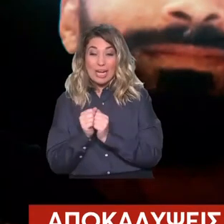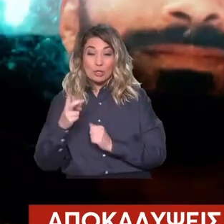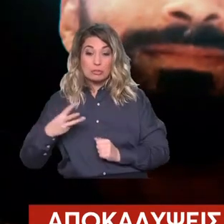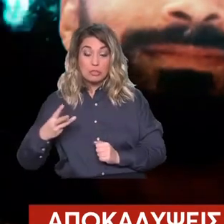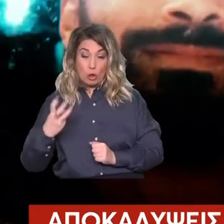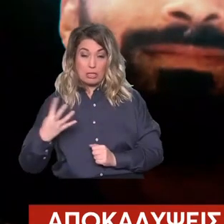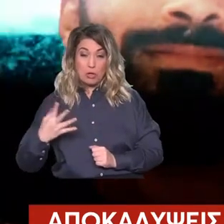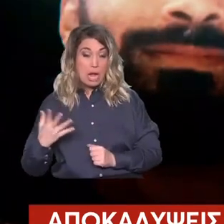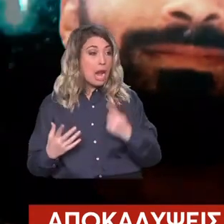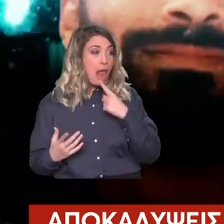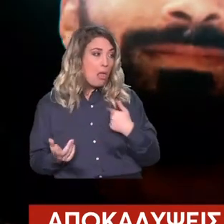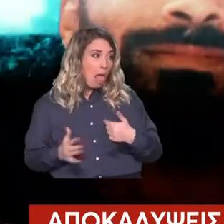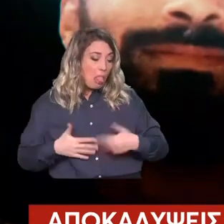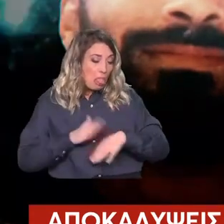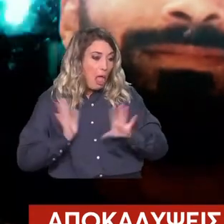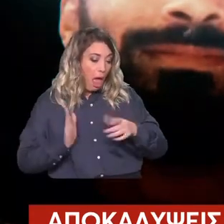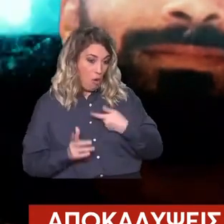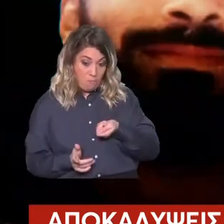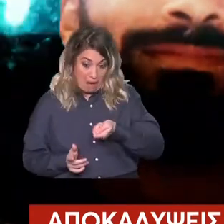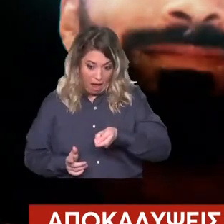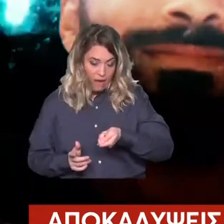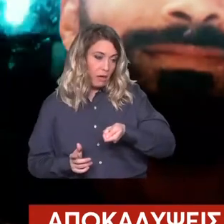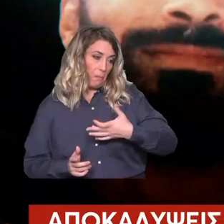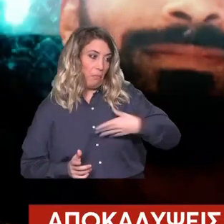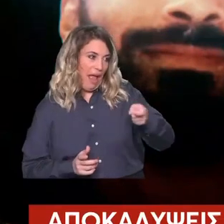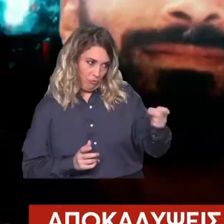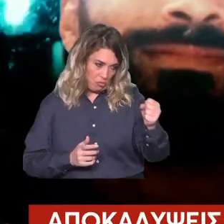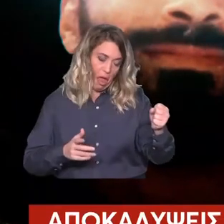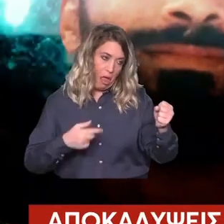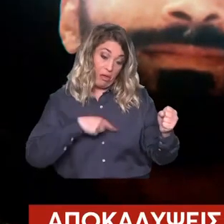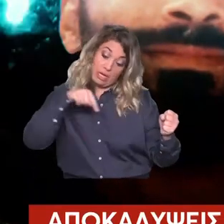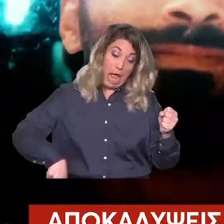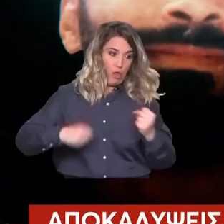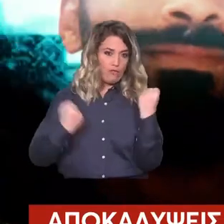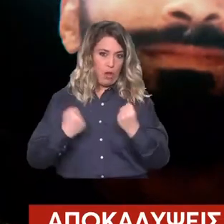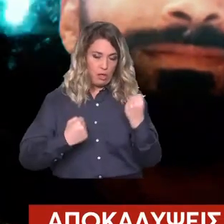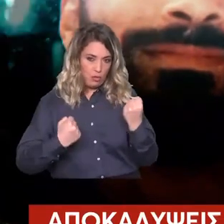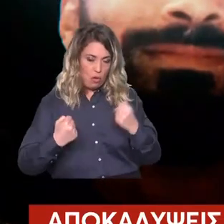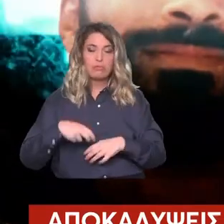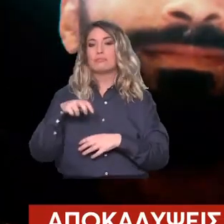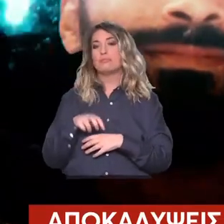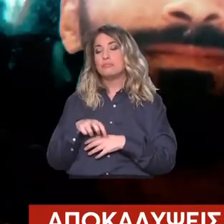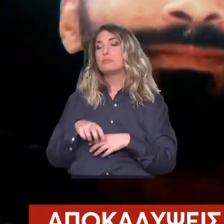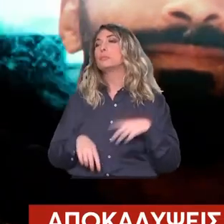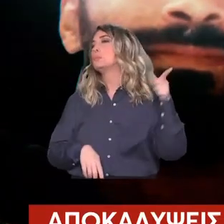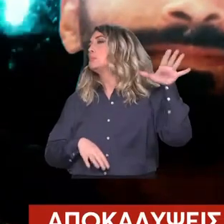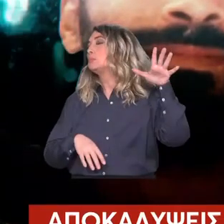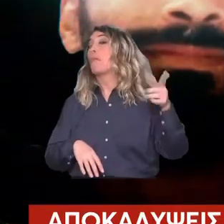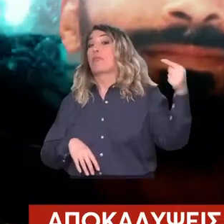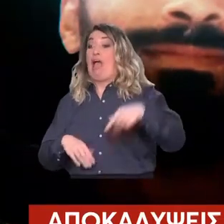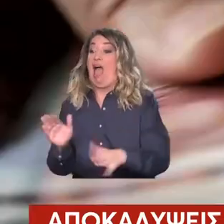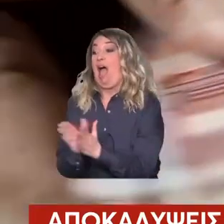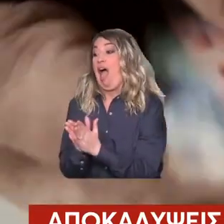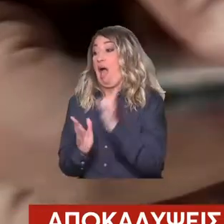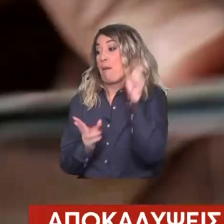μαχαίρι και μου έκανε νόημα να κατέβω στο αυτοκίνητό μου. 10 λεπτά αργότερα κατέβηκε και μου ζήτησε βοήθεια, λέγοντας ότι η σύντροφός του είναι